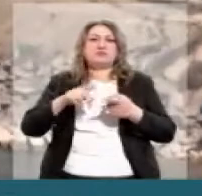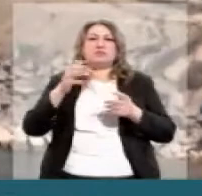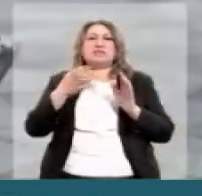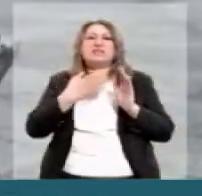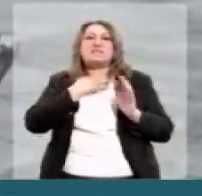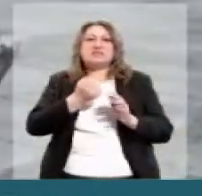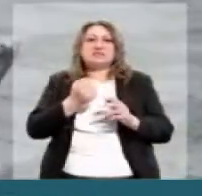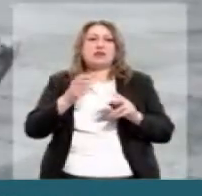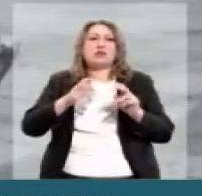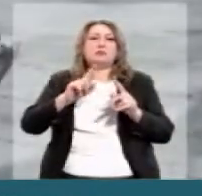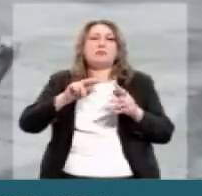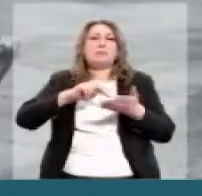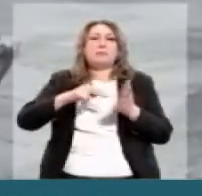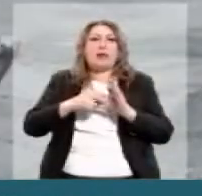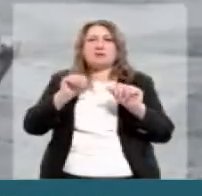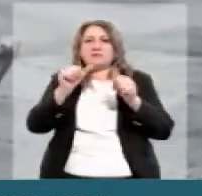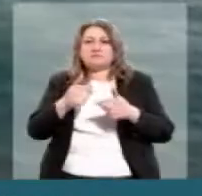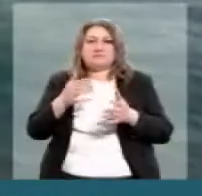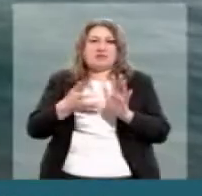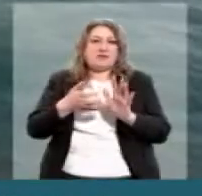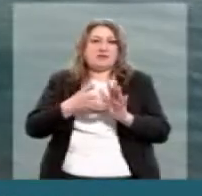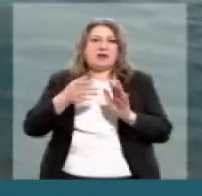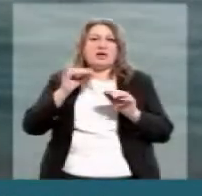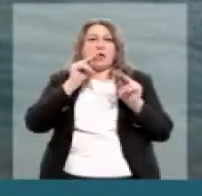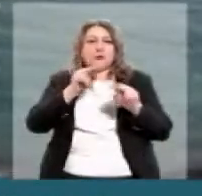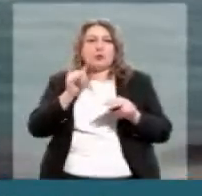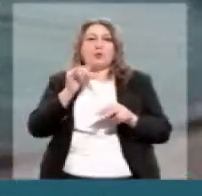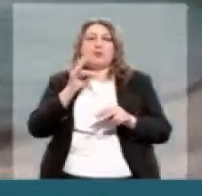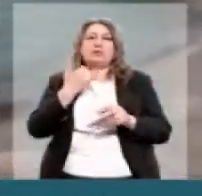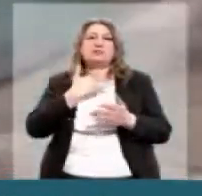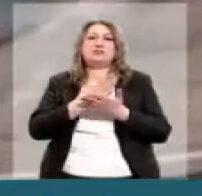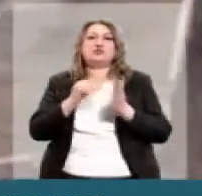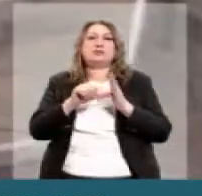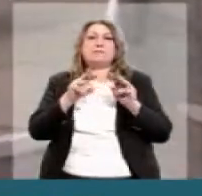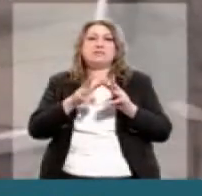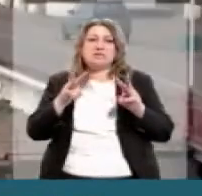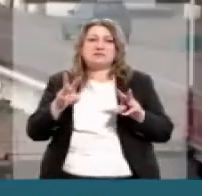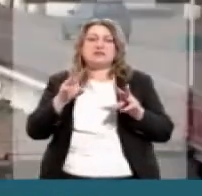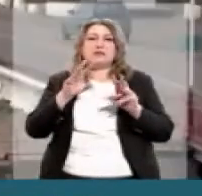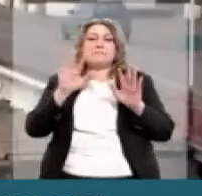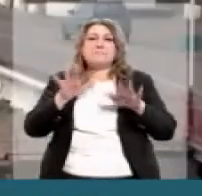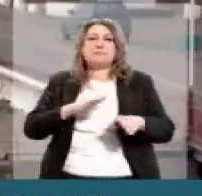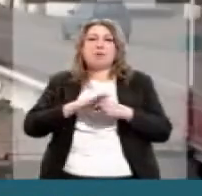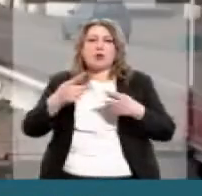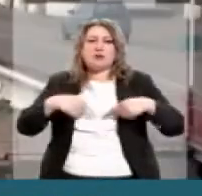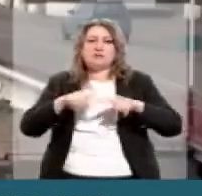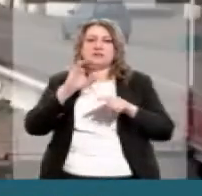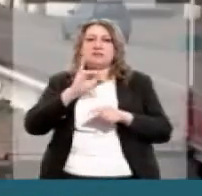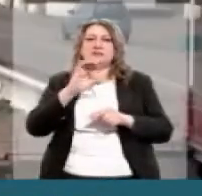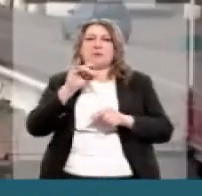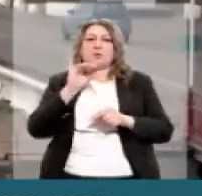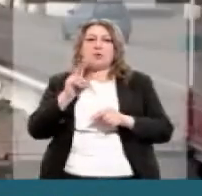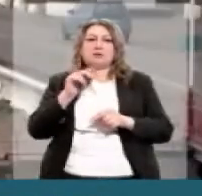несовершенством системы планирования и контроля однако интересно что у нас есть шесть министерств местные исполнительные органы и самрук-казына